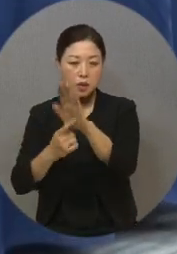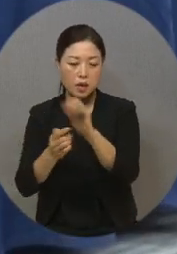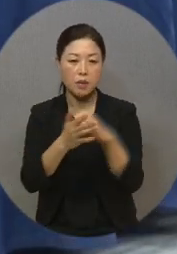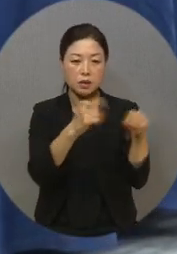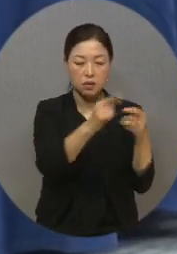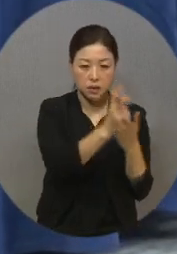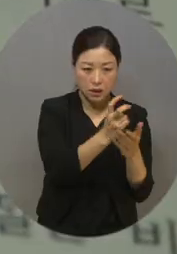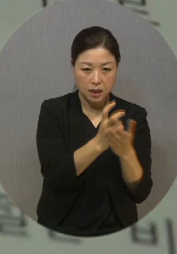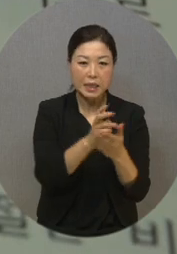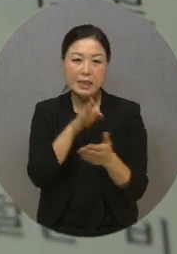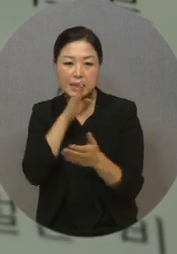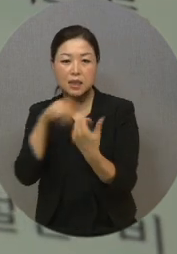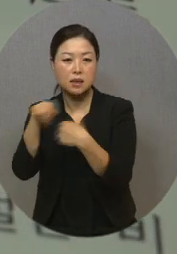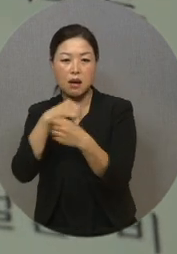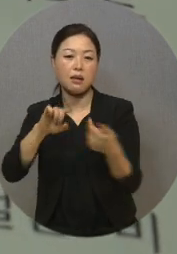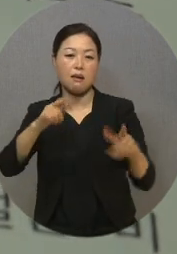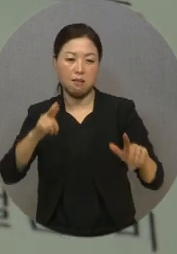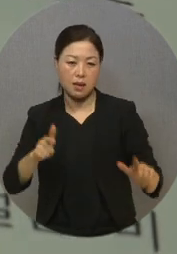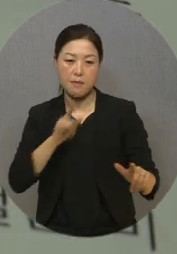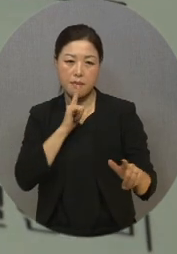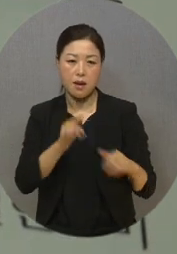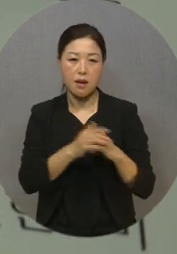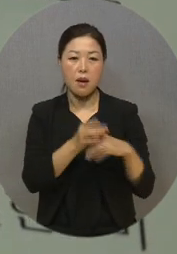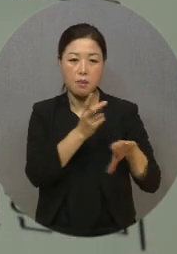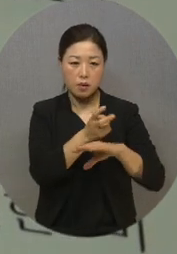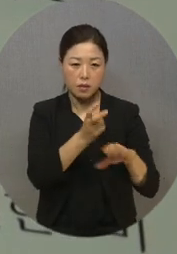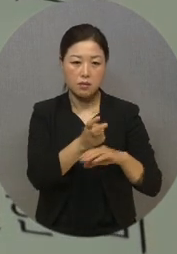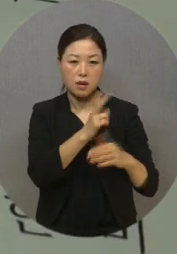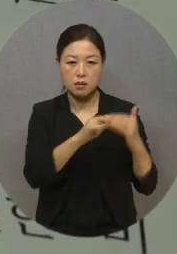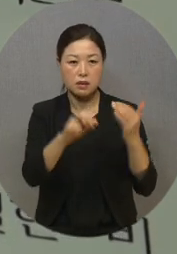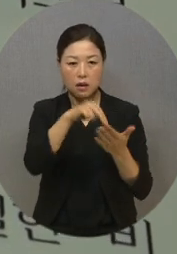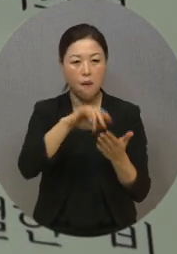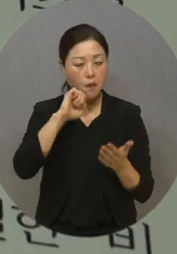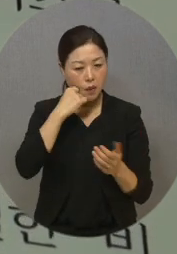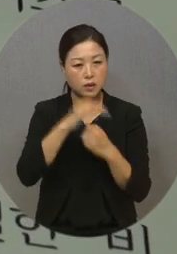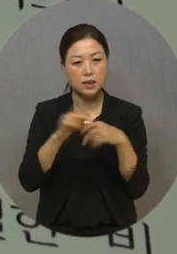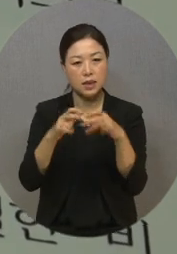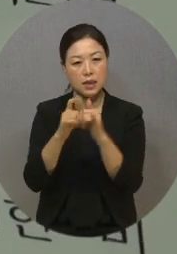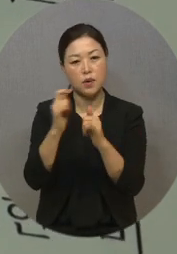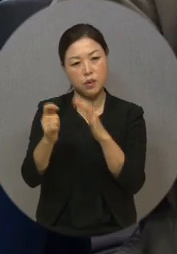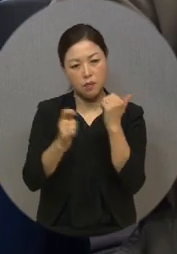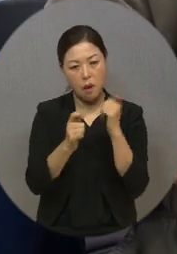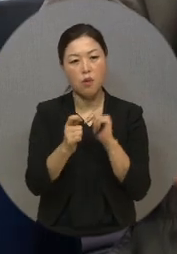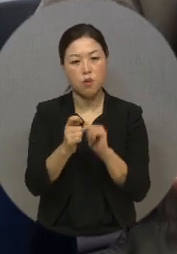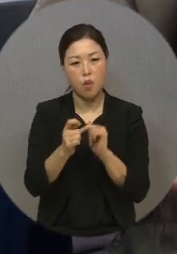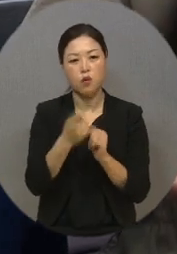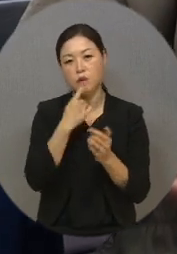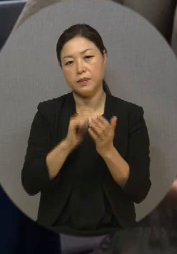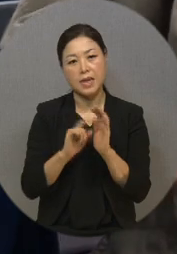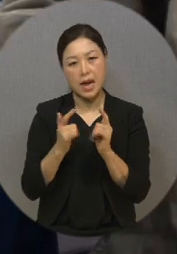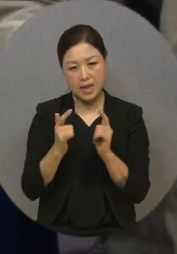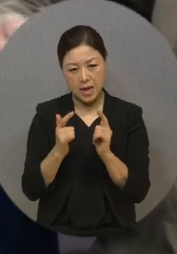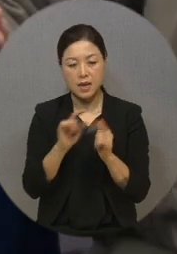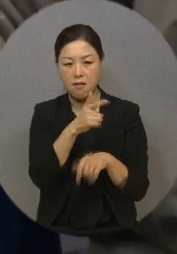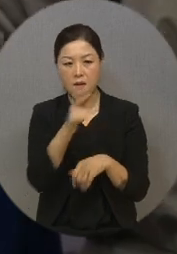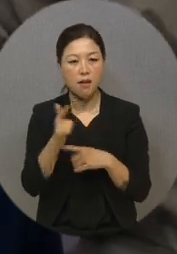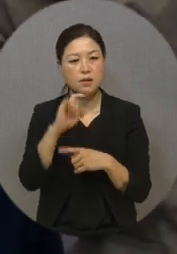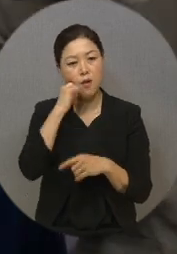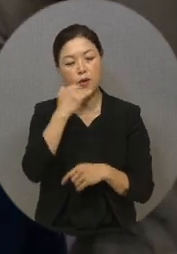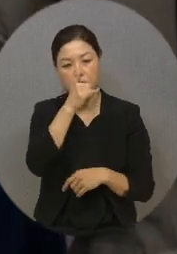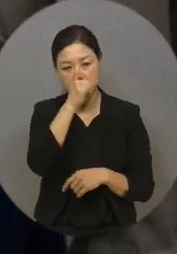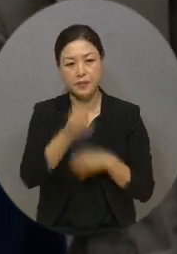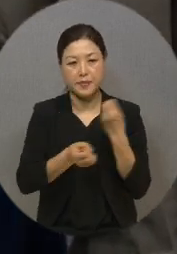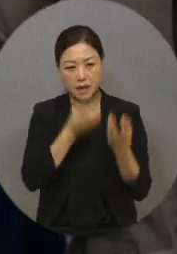강력히 호소했습니다. 버스와 전철을 이용할 수 없는 것은 물론 장애인 콜택시 이용조차도 많은 어려움이